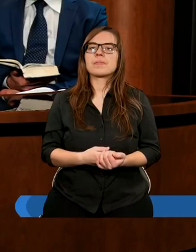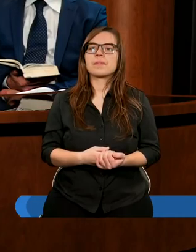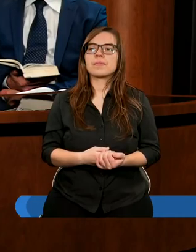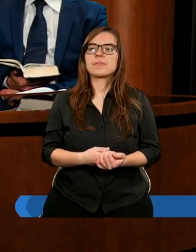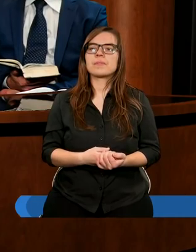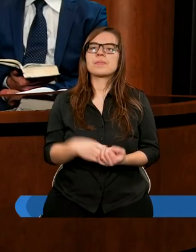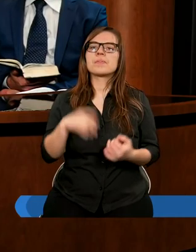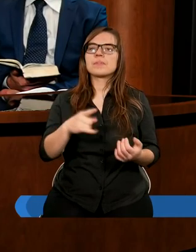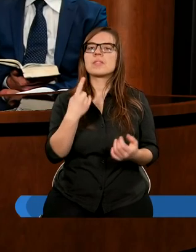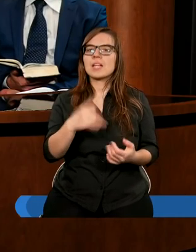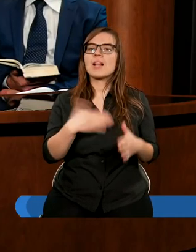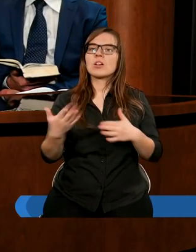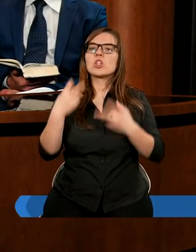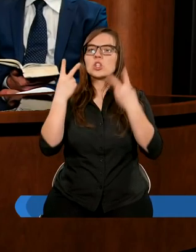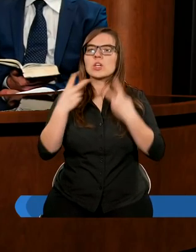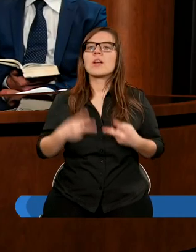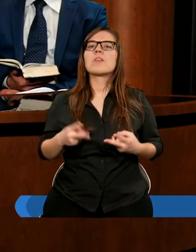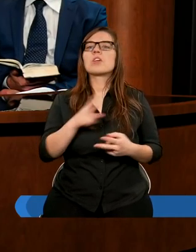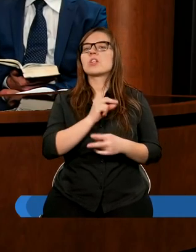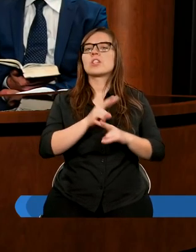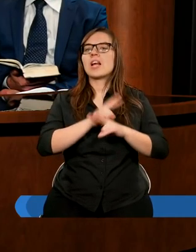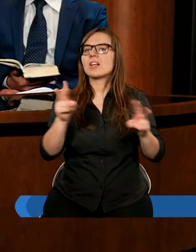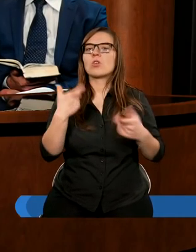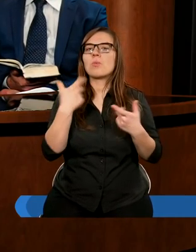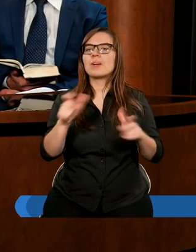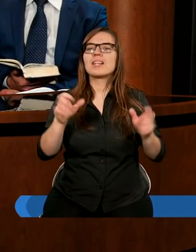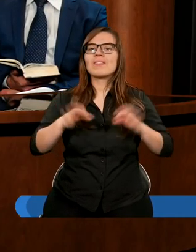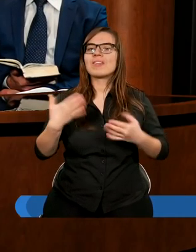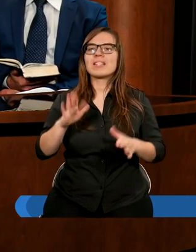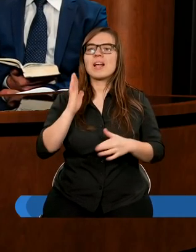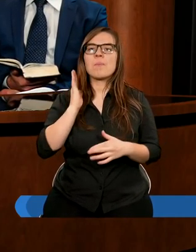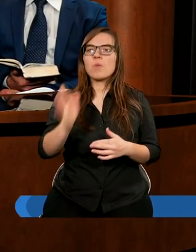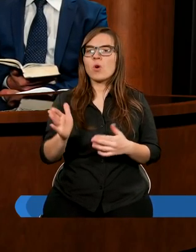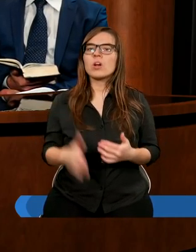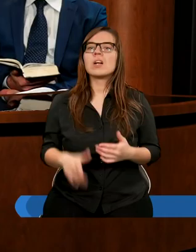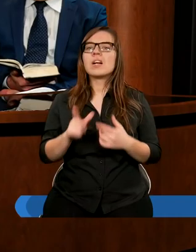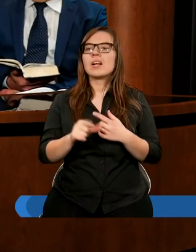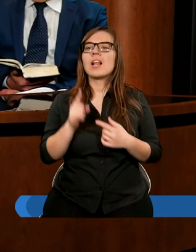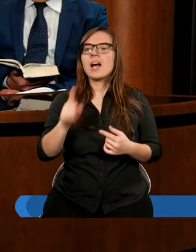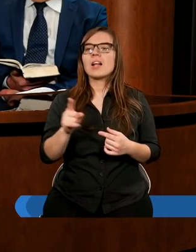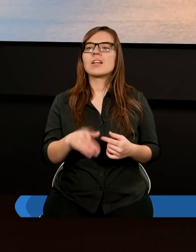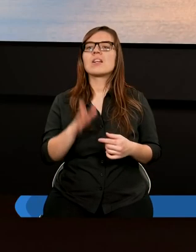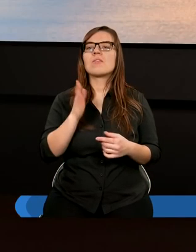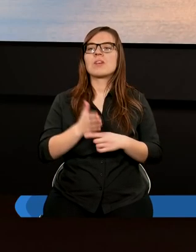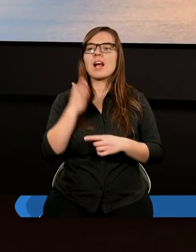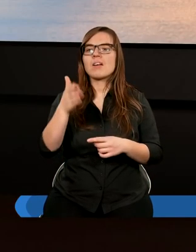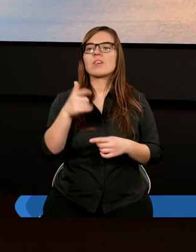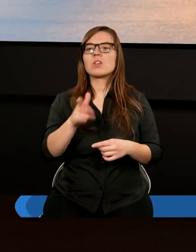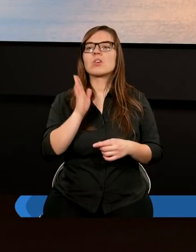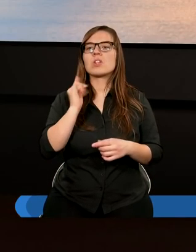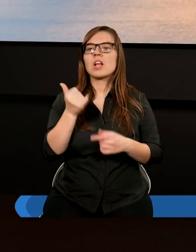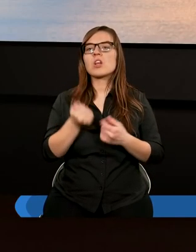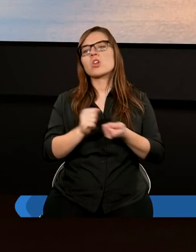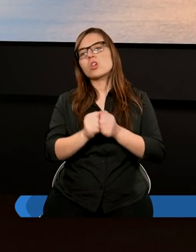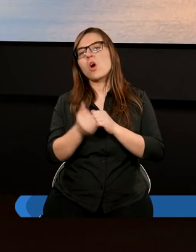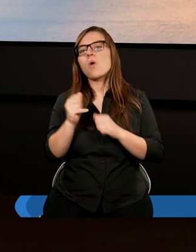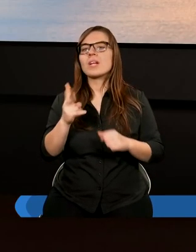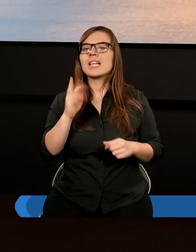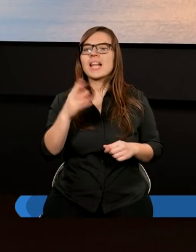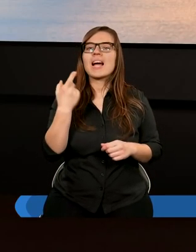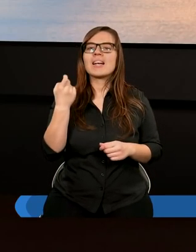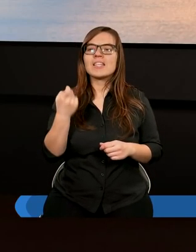Z jednej strony czytamy o tym, że nikomu nic winni nie bądźcie, ale już w tej wstępnej uwadze usłyszeliśmy, że są jednak takie